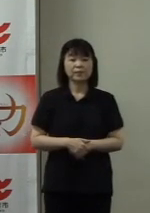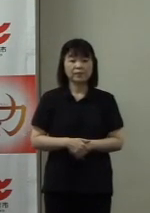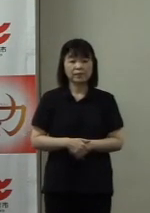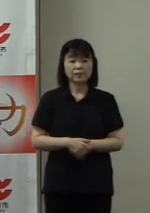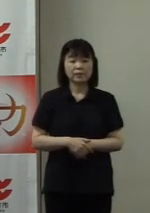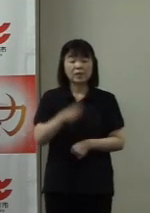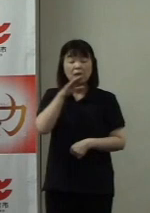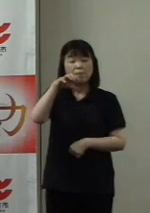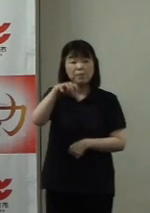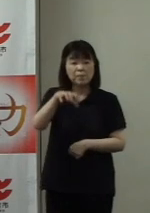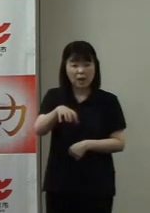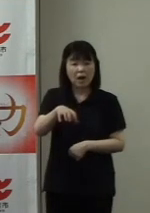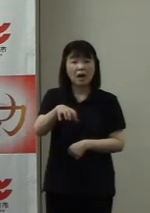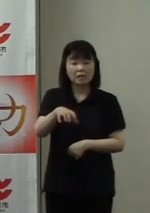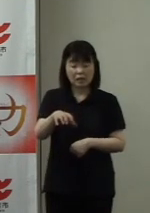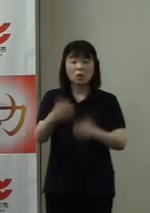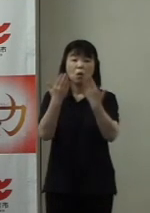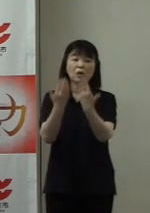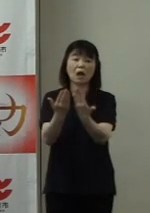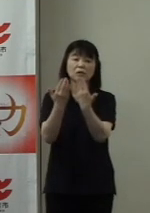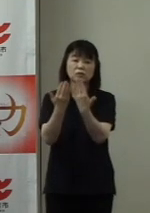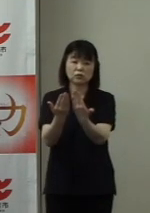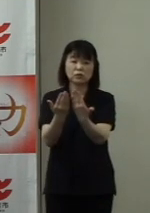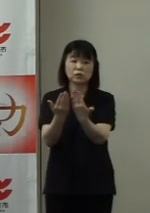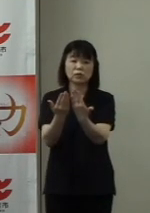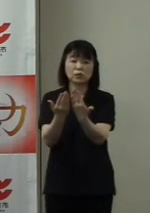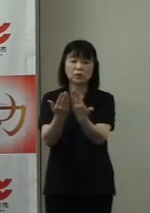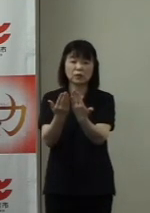現場のところでの学習の、